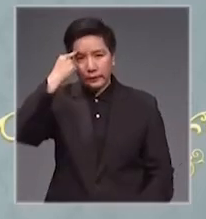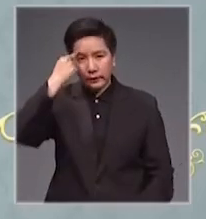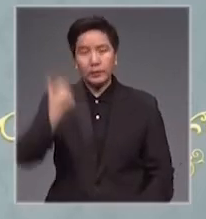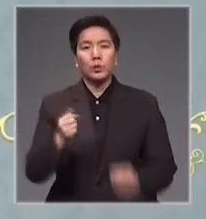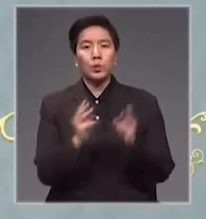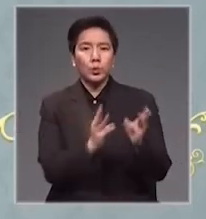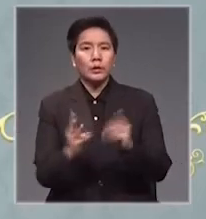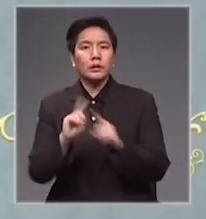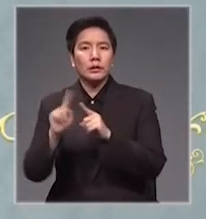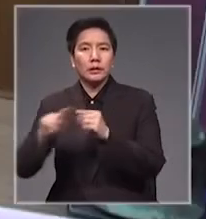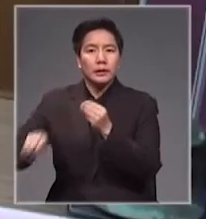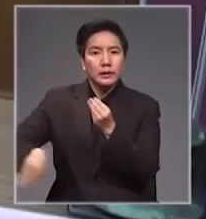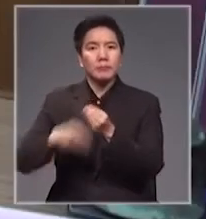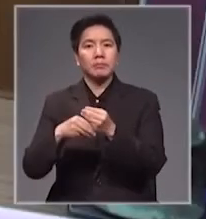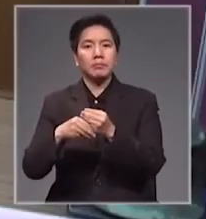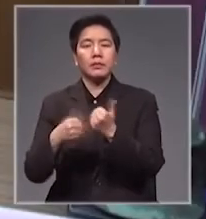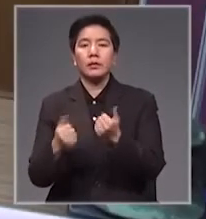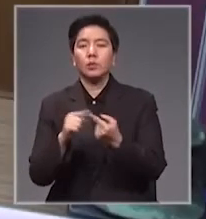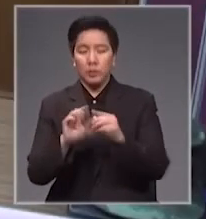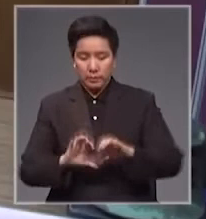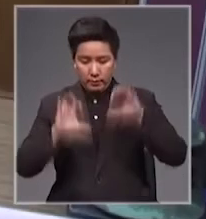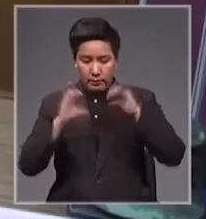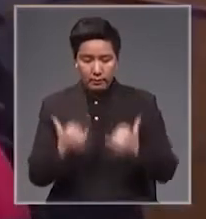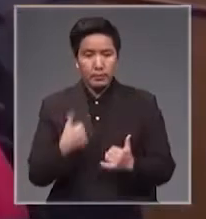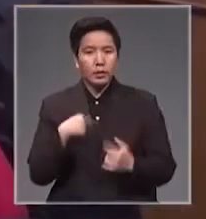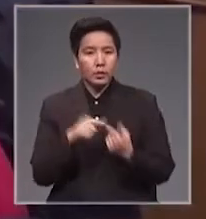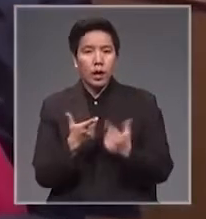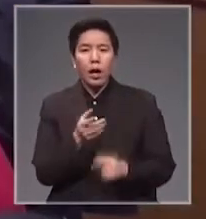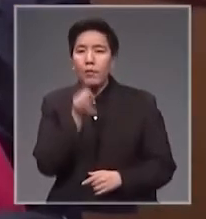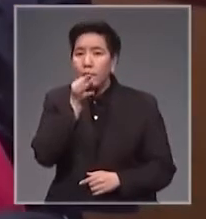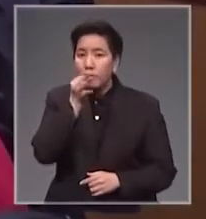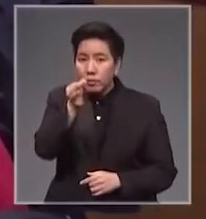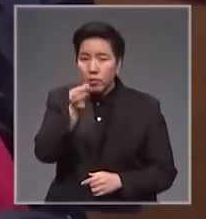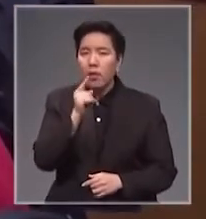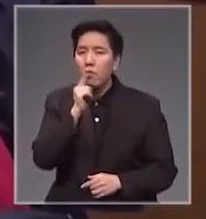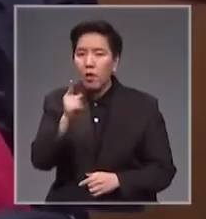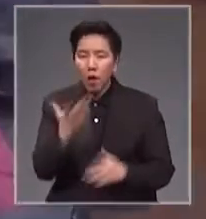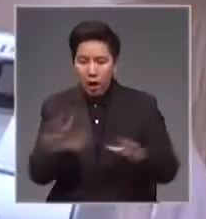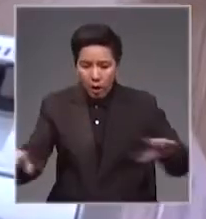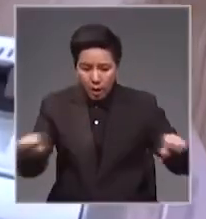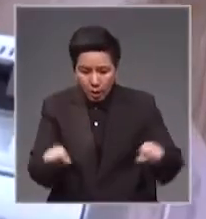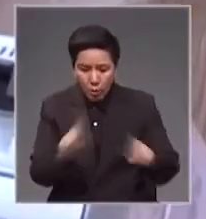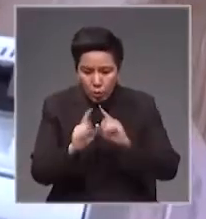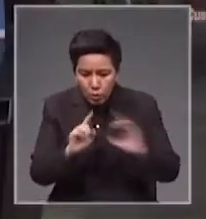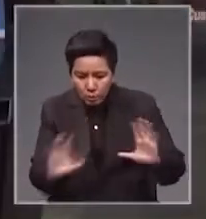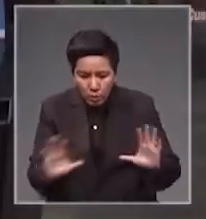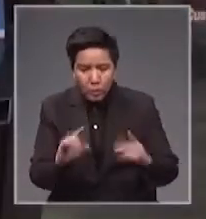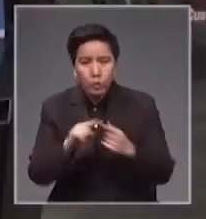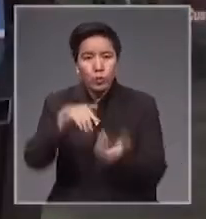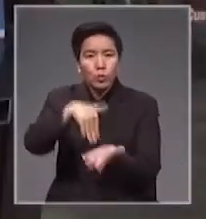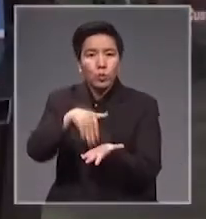ามาเสริมด้วยเช่นในรัฐบาลนี้เปิดช่องทางการรับเรื่องร้องเรียนและไกล่เกลี่ยของหน่วยงานต่างๆของรัฐเช่นศูนย์ดำรงธ